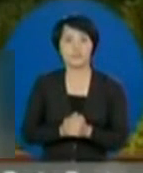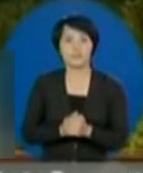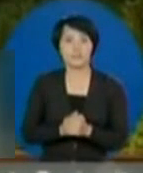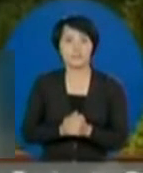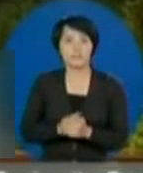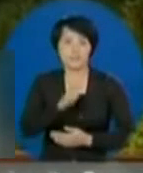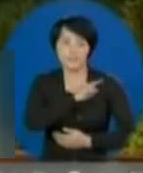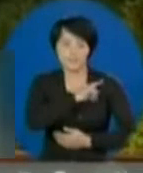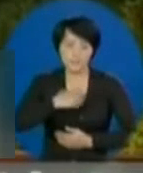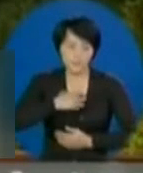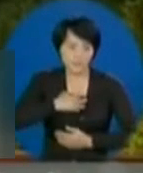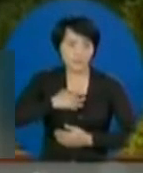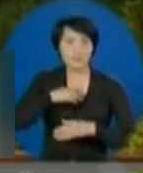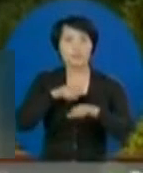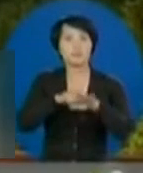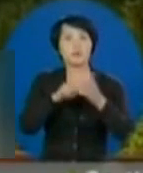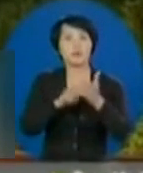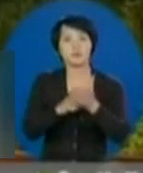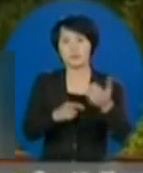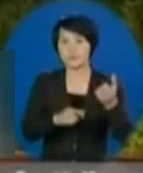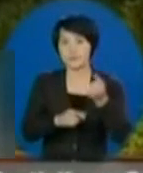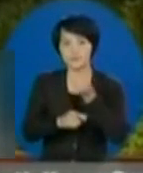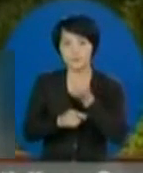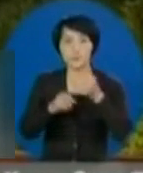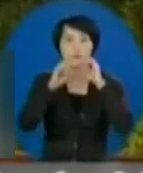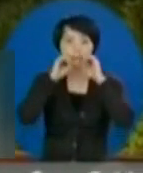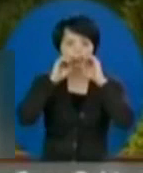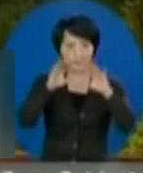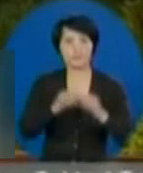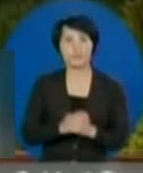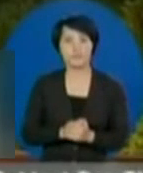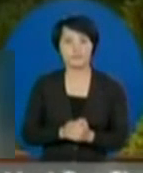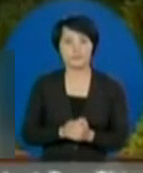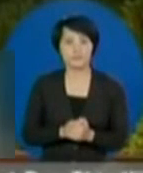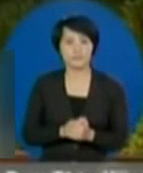가장 비통한 심정으로 알린다.